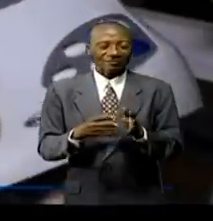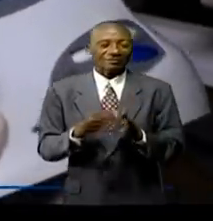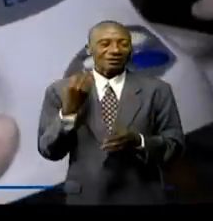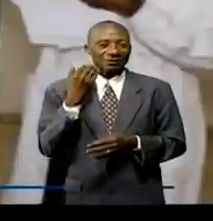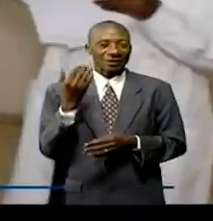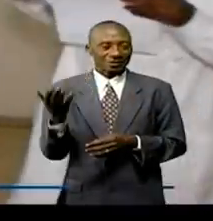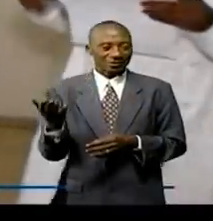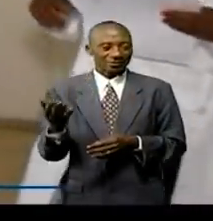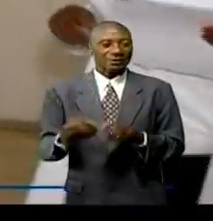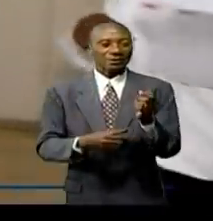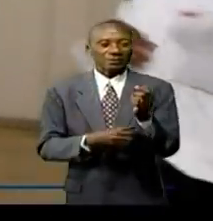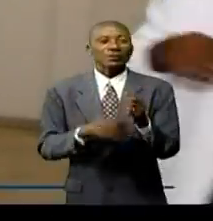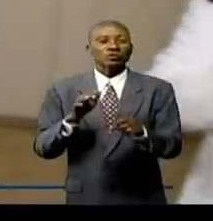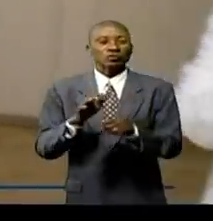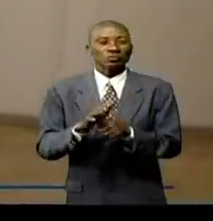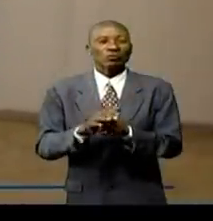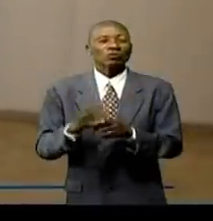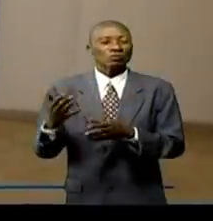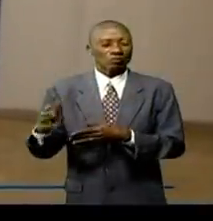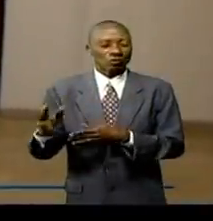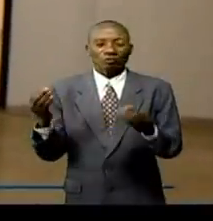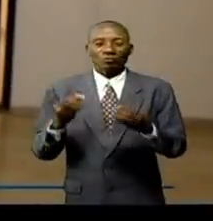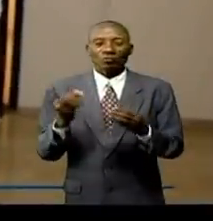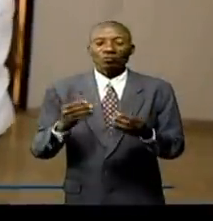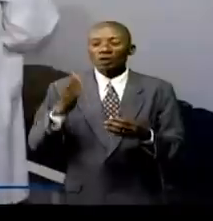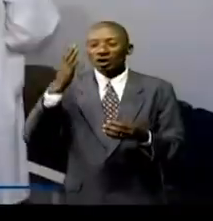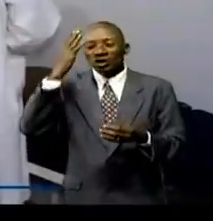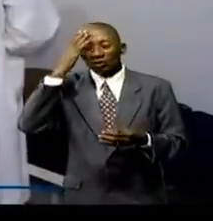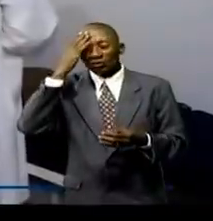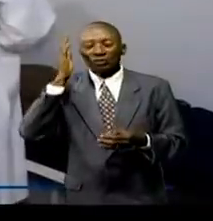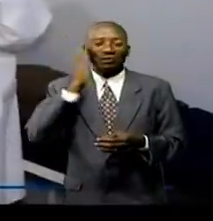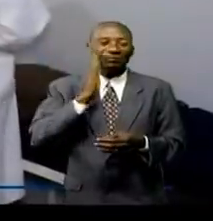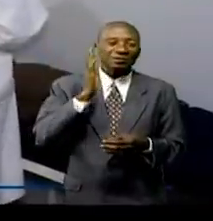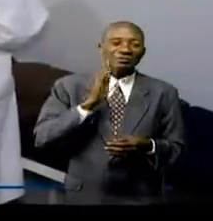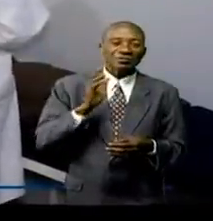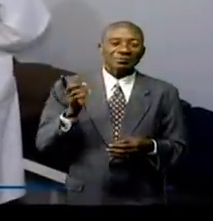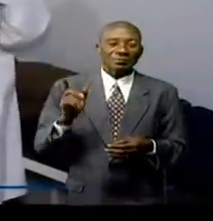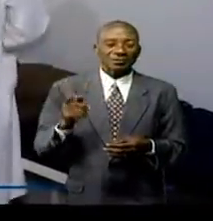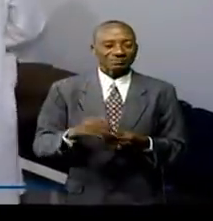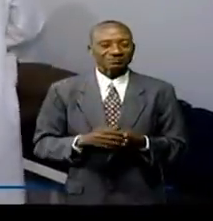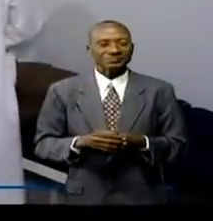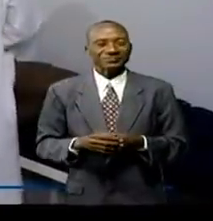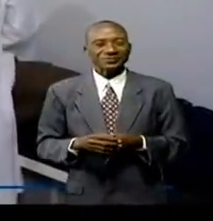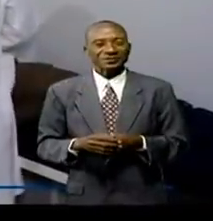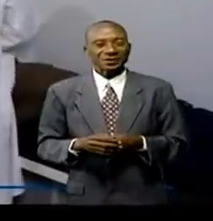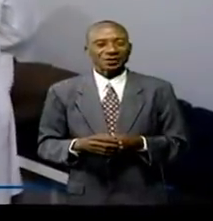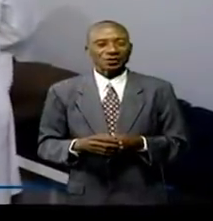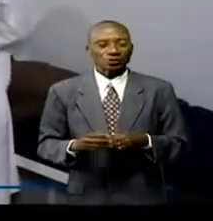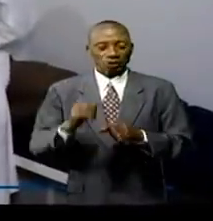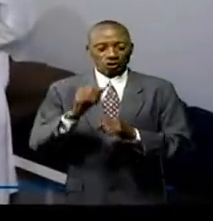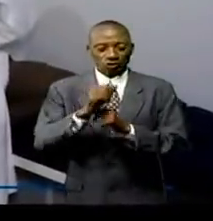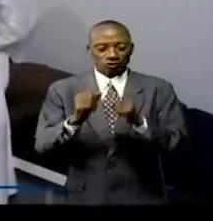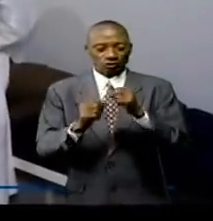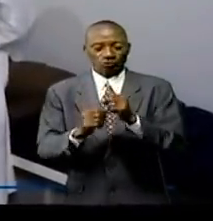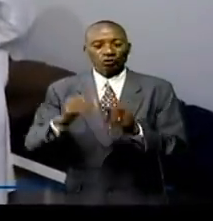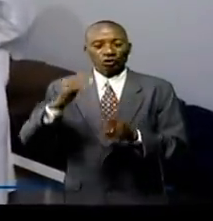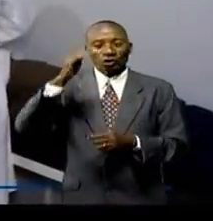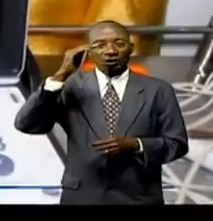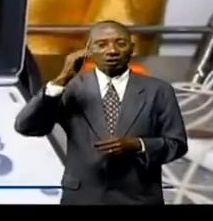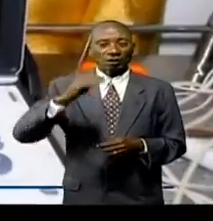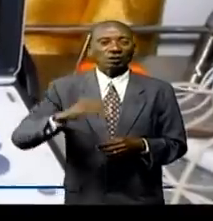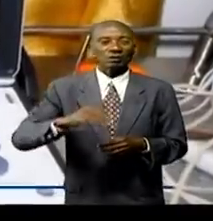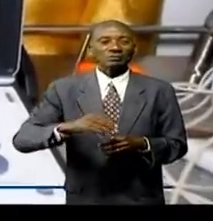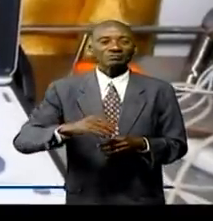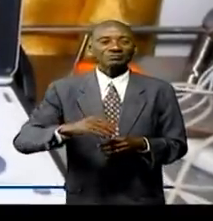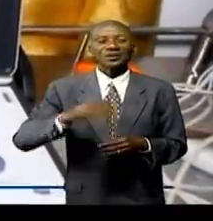meurent aussi par ignorance de leurs problèmes cardiaques. C'est dans ce cadre que la structure universelle Soins de santé pour tous